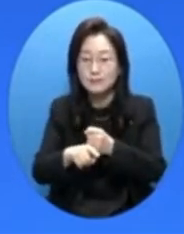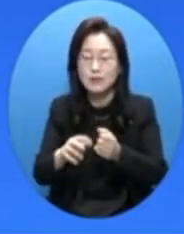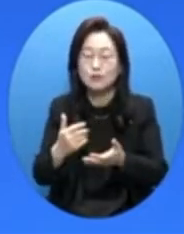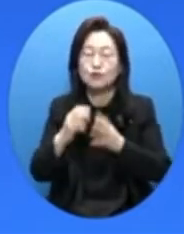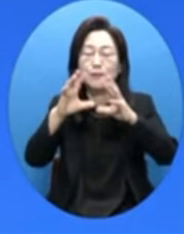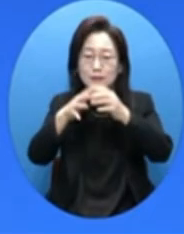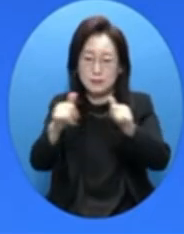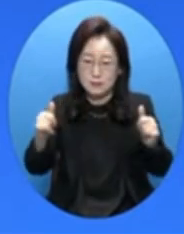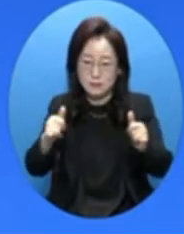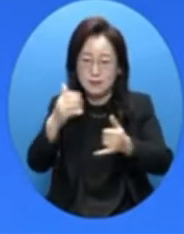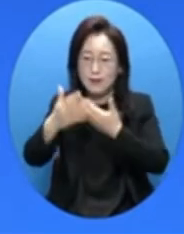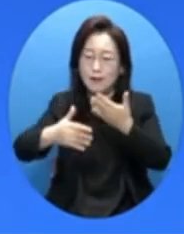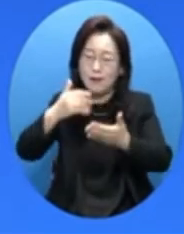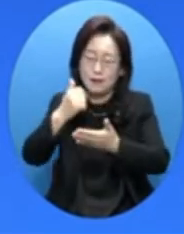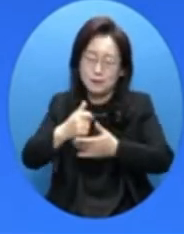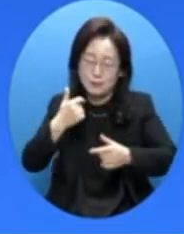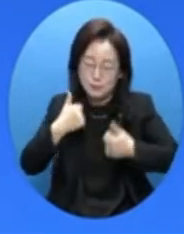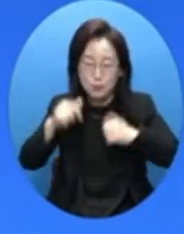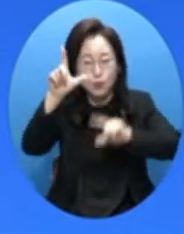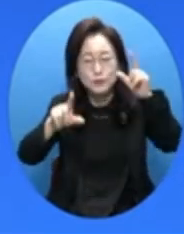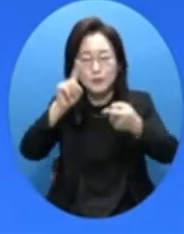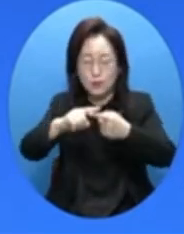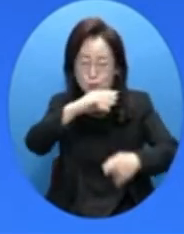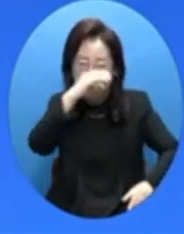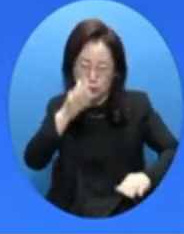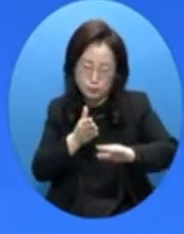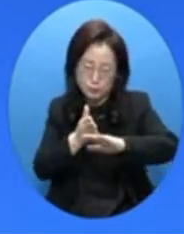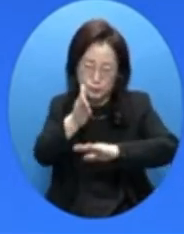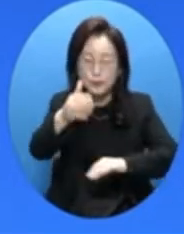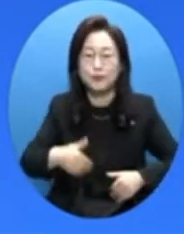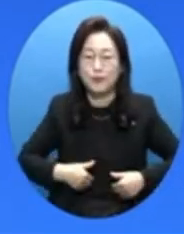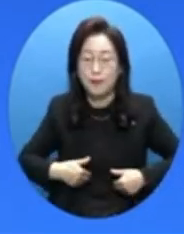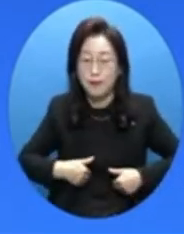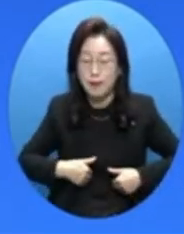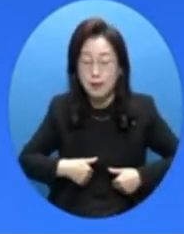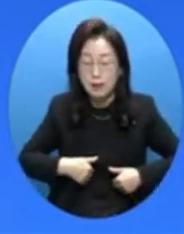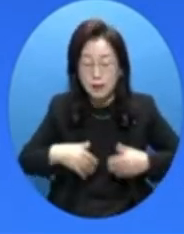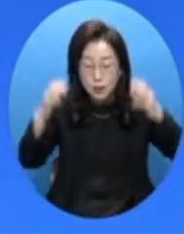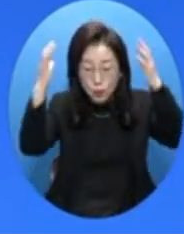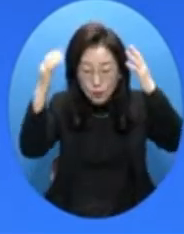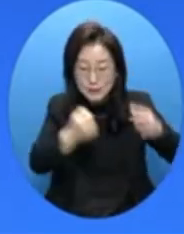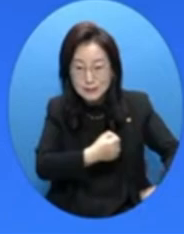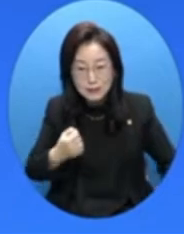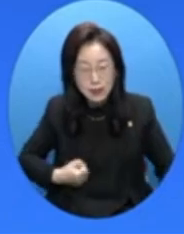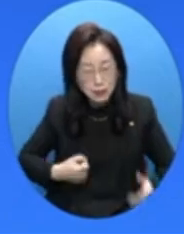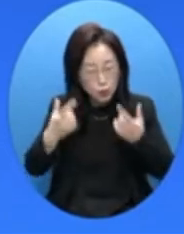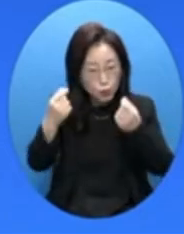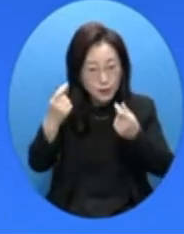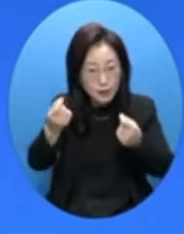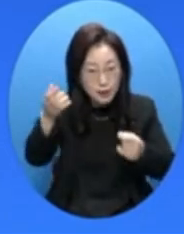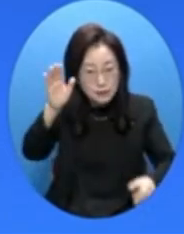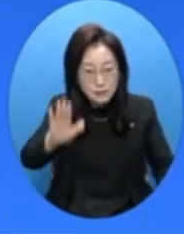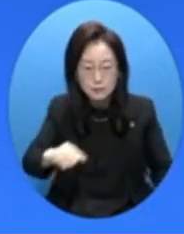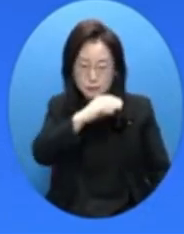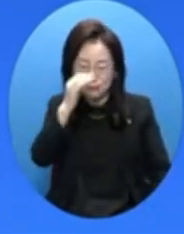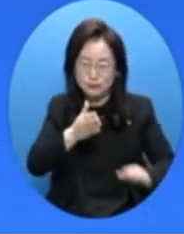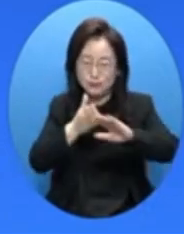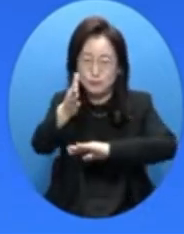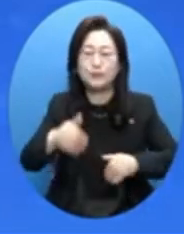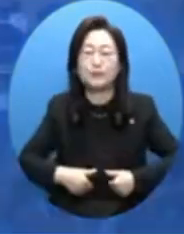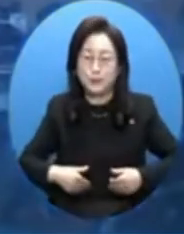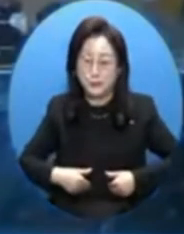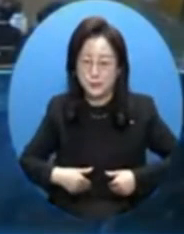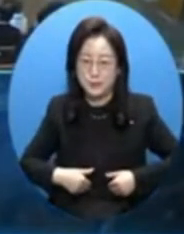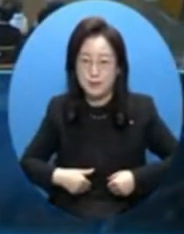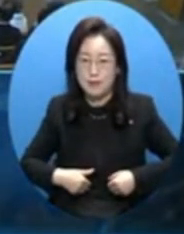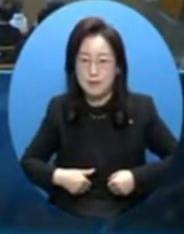주님이 기뻐하신 바른 길로 가는 것입니다 그 길이 내게 고난에 바른 길로 가야 되는 것입니다 사무엘상